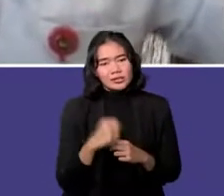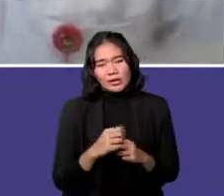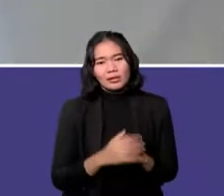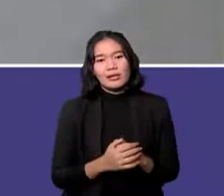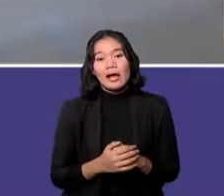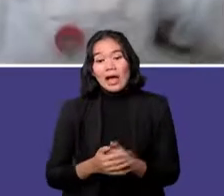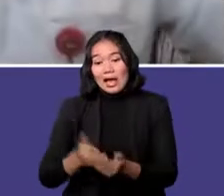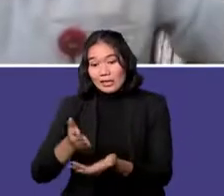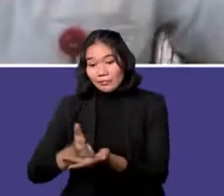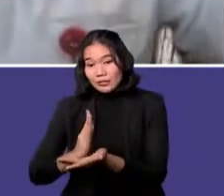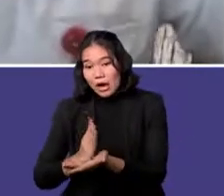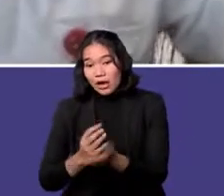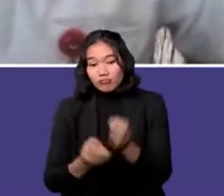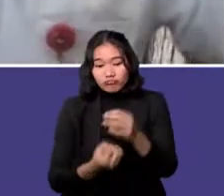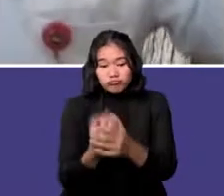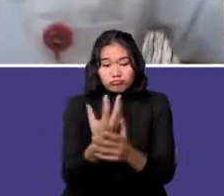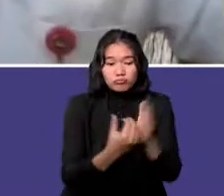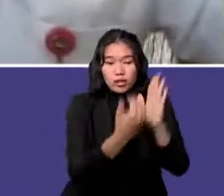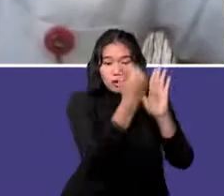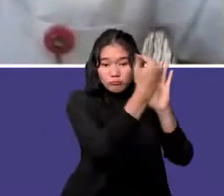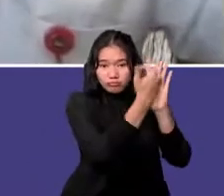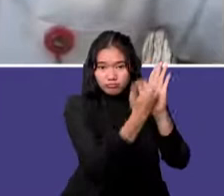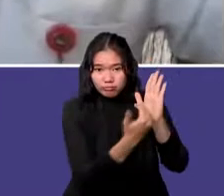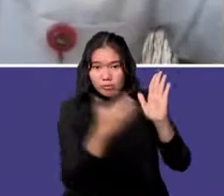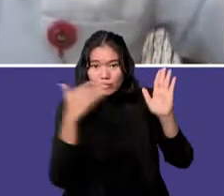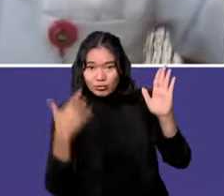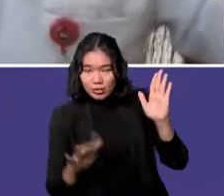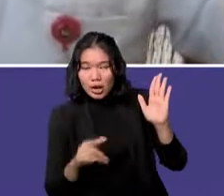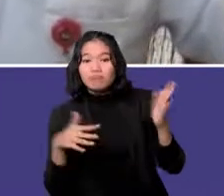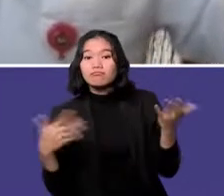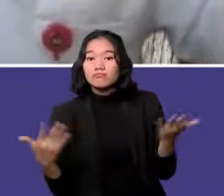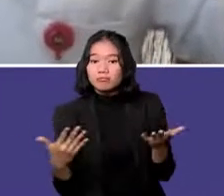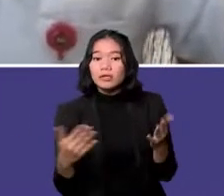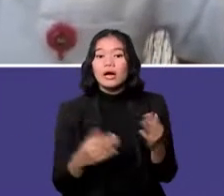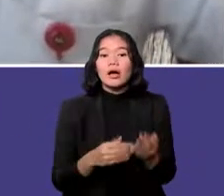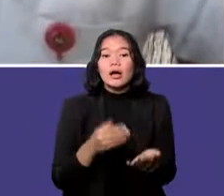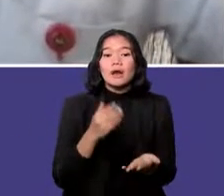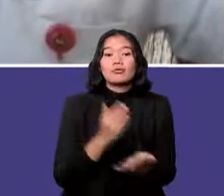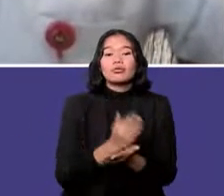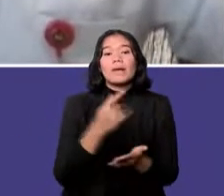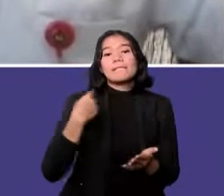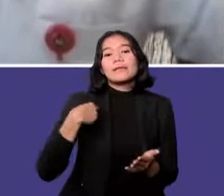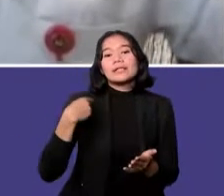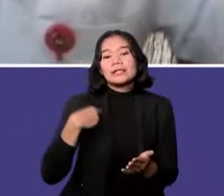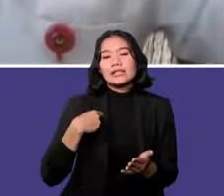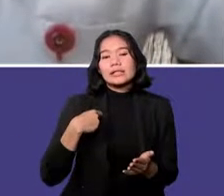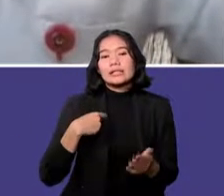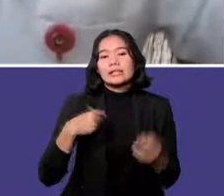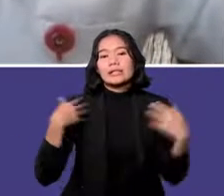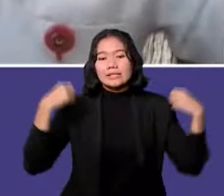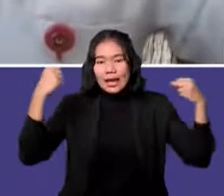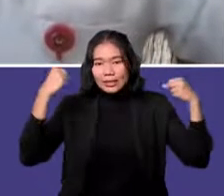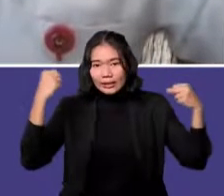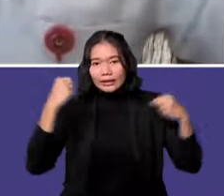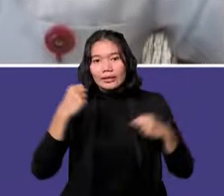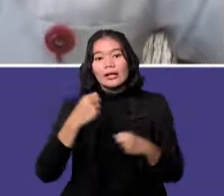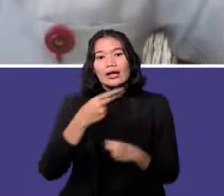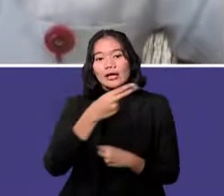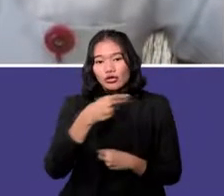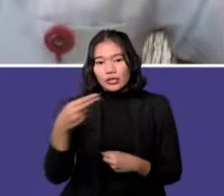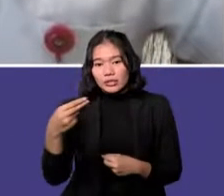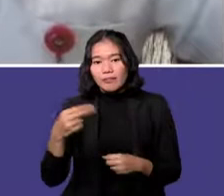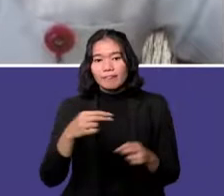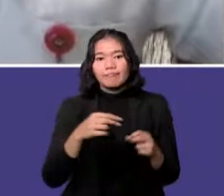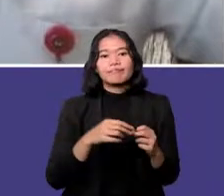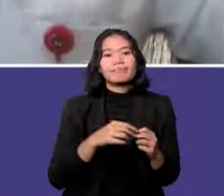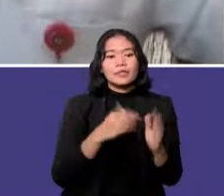kebijakan-kebijakan yang sudah dikeluarkan oleh kementerian di bawah koordinasi kita adalah keputusan Menteri Kesehatan Republik Indonesia ya,